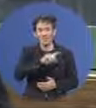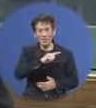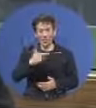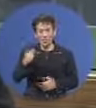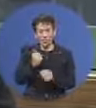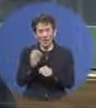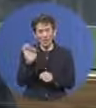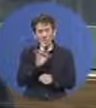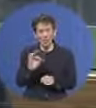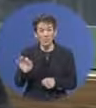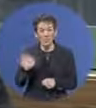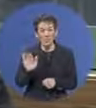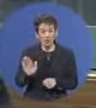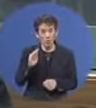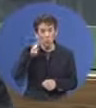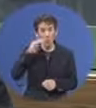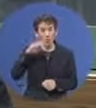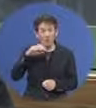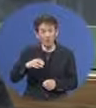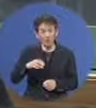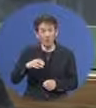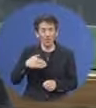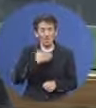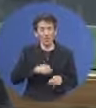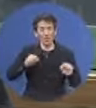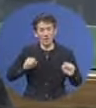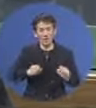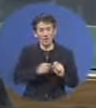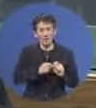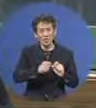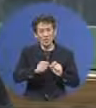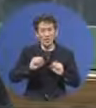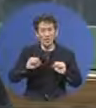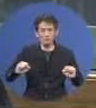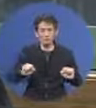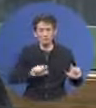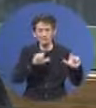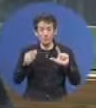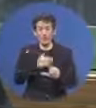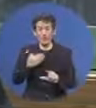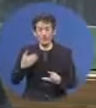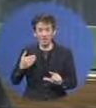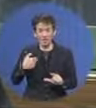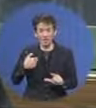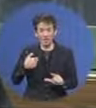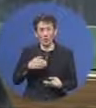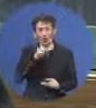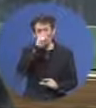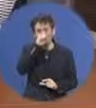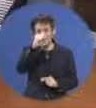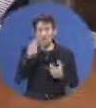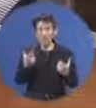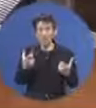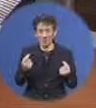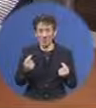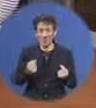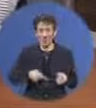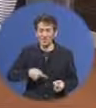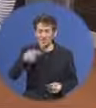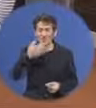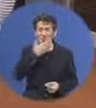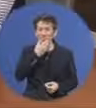品があるところでね、 はい、 あの健康で長く生きられれば、 はい、 これに越したことはないと思うんですよね。 一番の